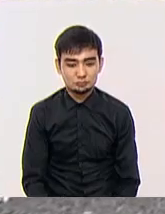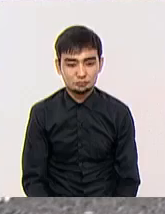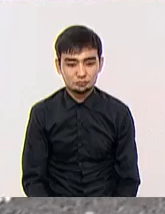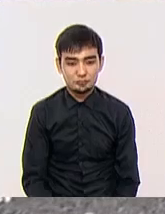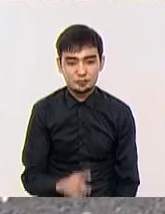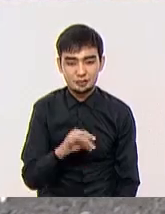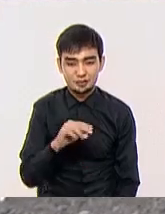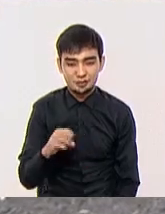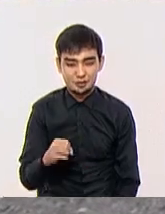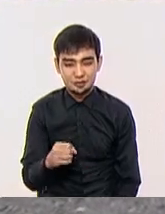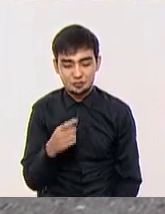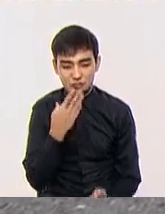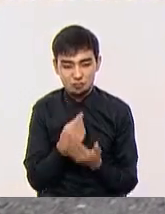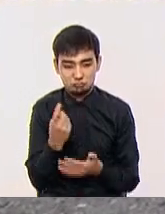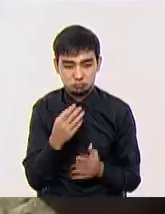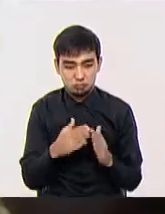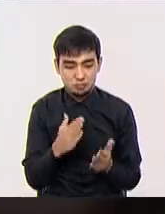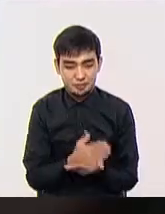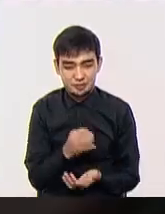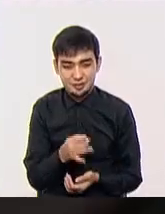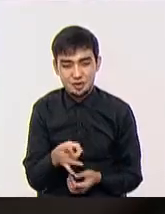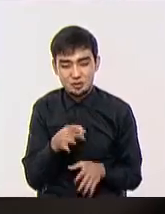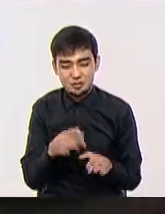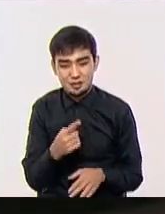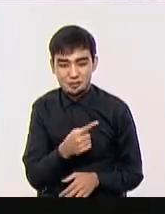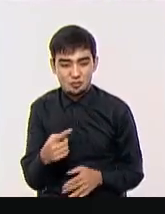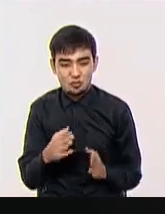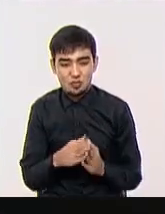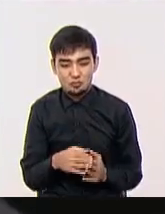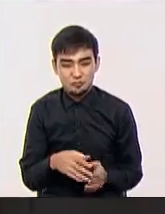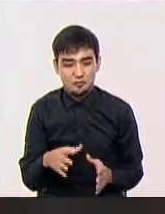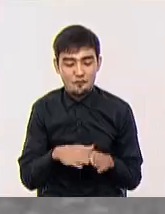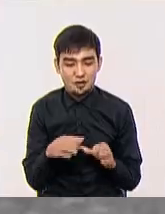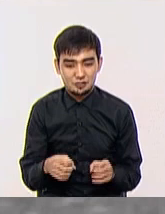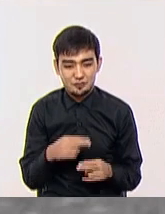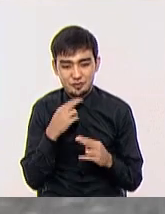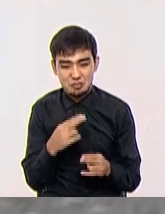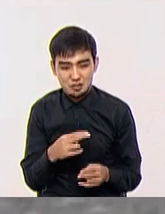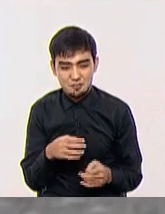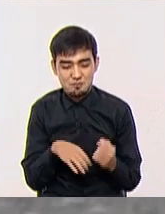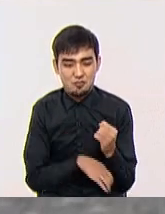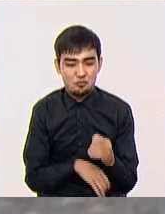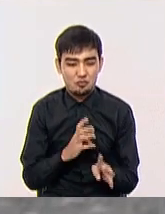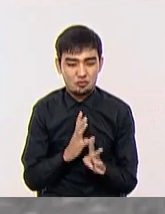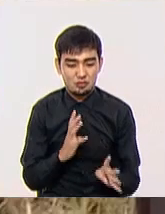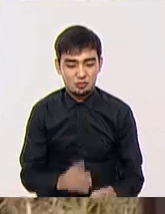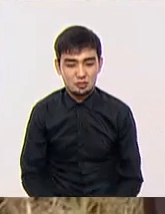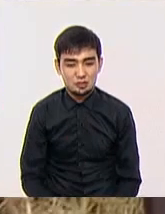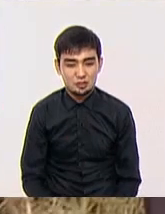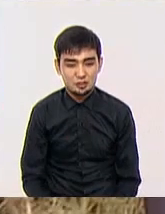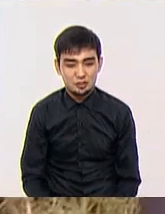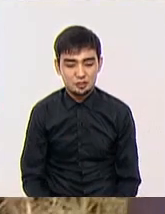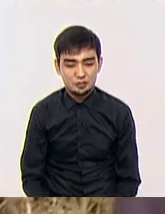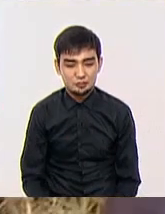Нина Назарова живет в частном доме и признается, что на районы одноэтажного жилого сектора власти обращают внимание в последнюю очередь.